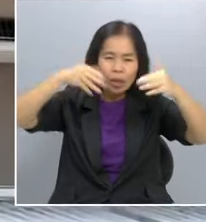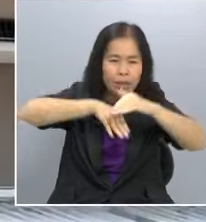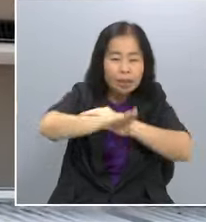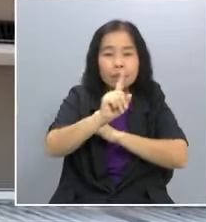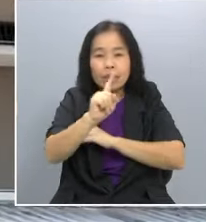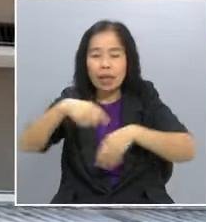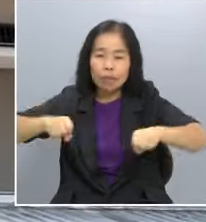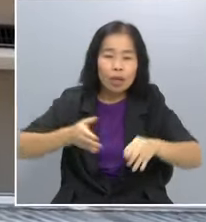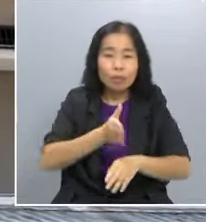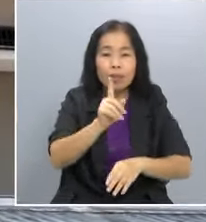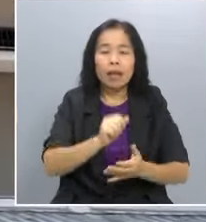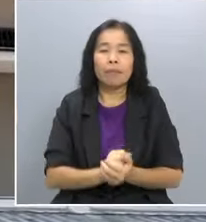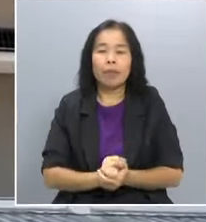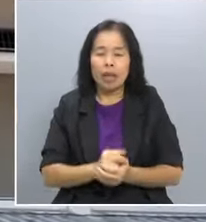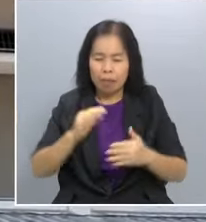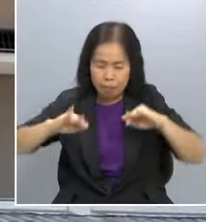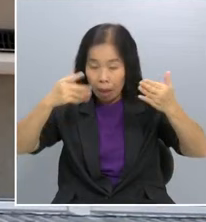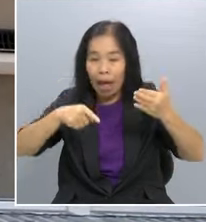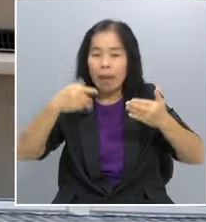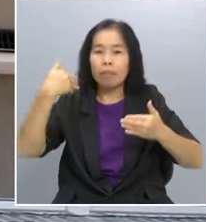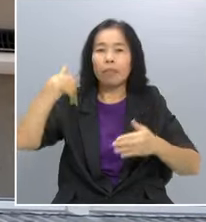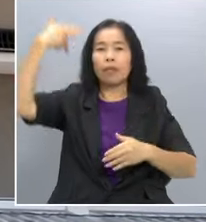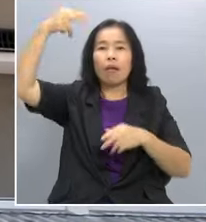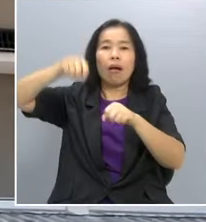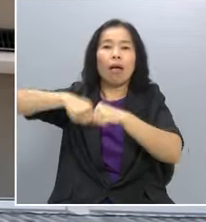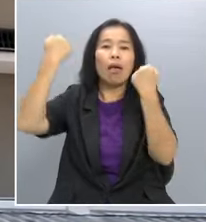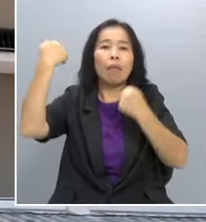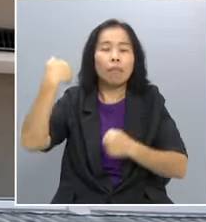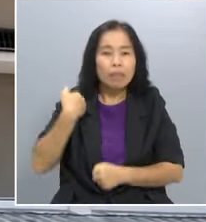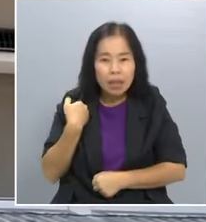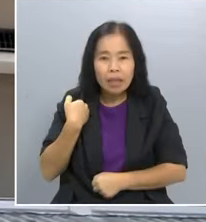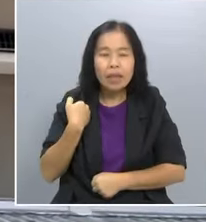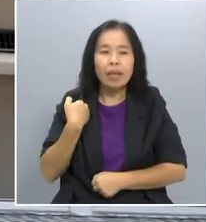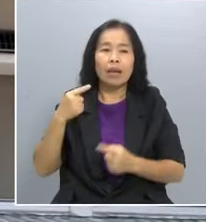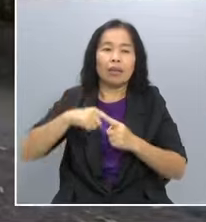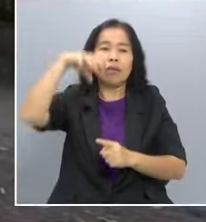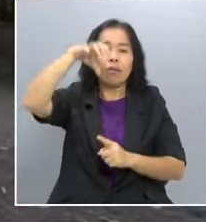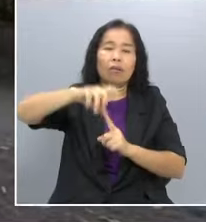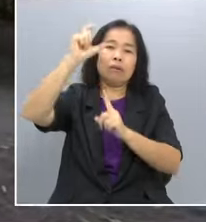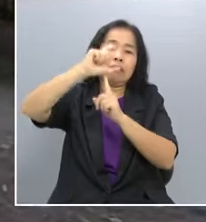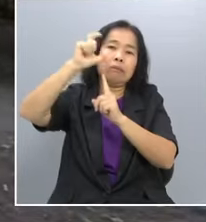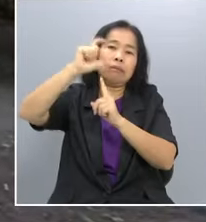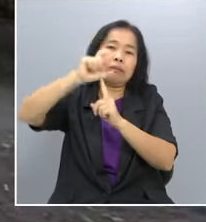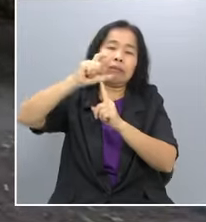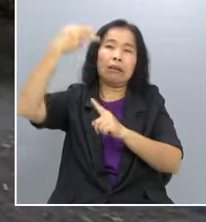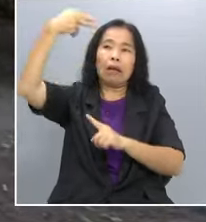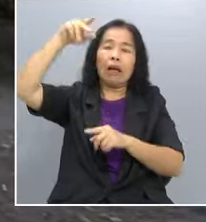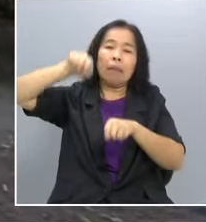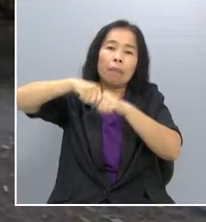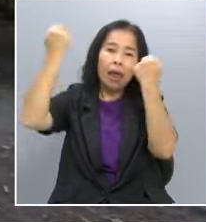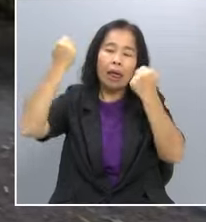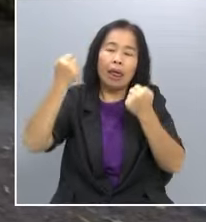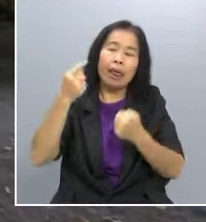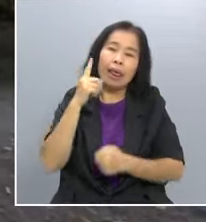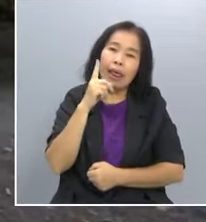ทีนี้พอไปตรวจนะคะไปเจอว่ากล้องบางตัวชำรุดโดยเฉพาะที่หน้ามัสยิดนะคะดูไม่ได้เดี๋ยวลองดู